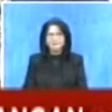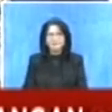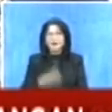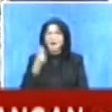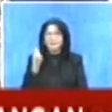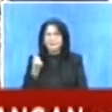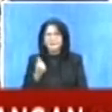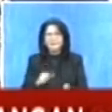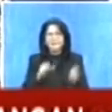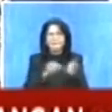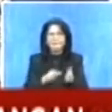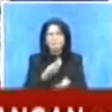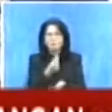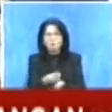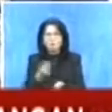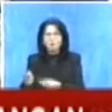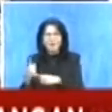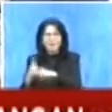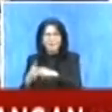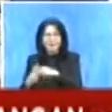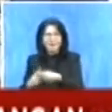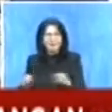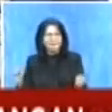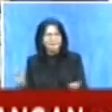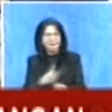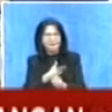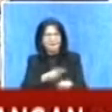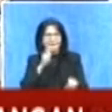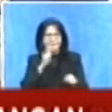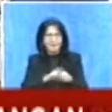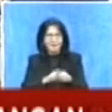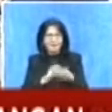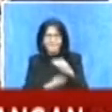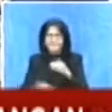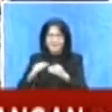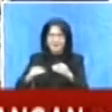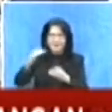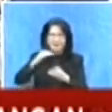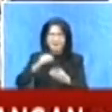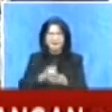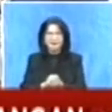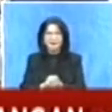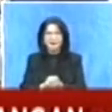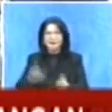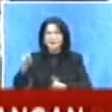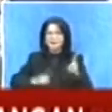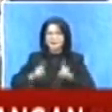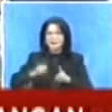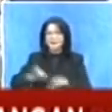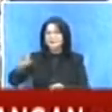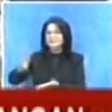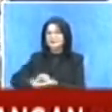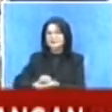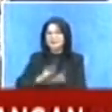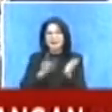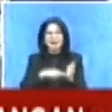dan terukur diharapkan mampu mendorong percepatan pemulihan dan peningkatan daya saing investasi nasional